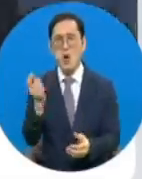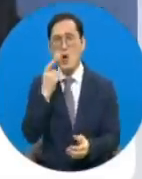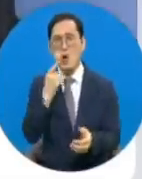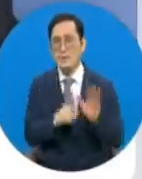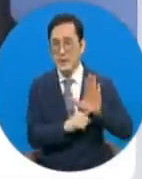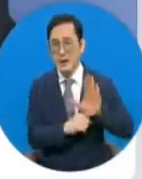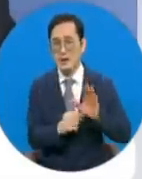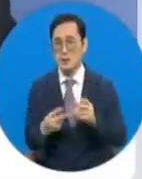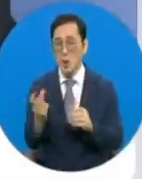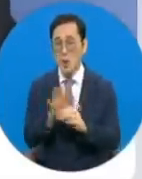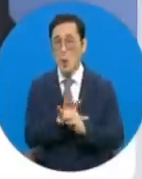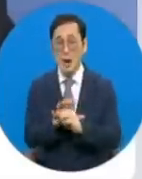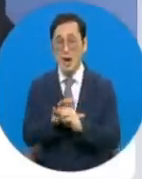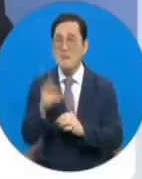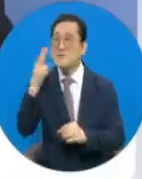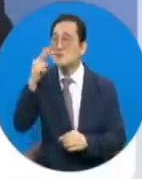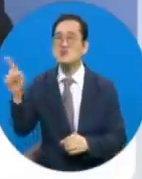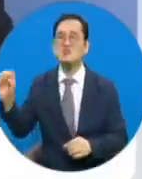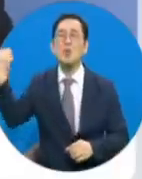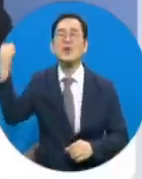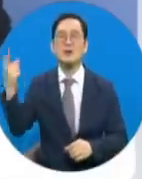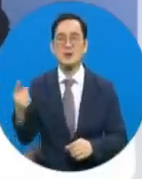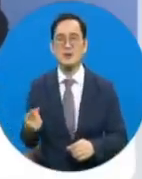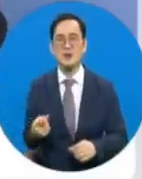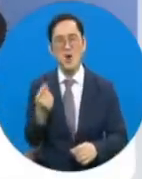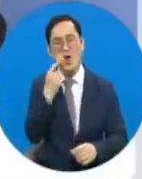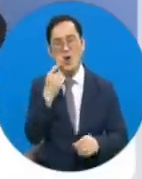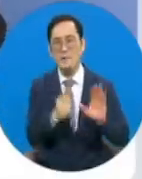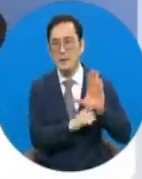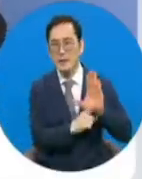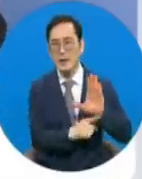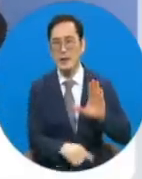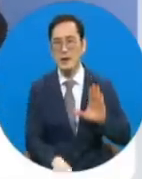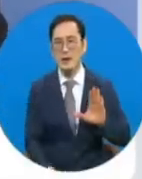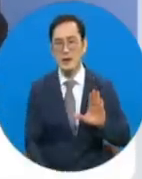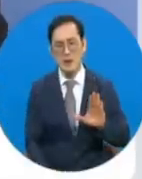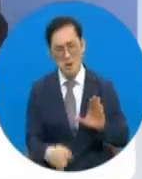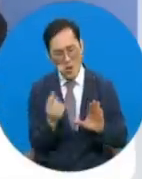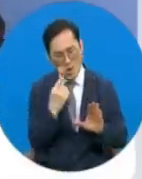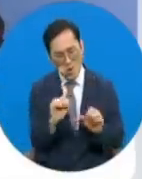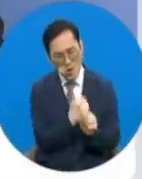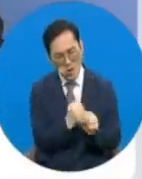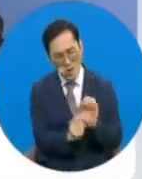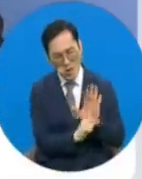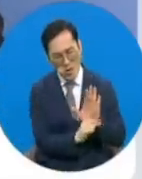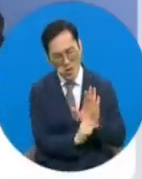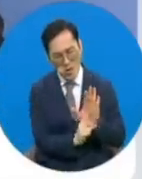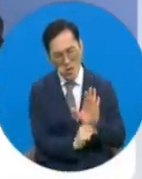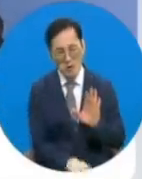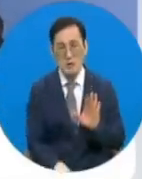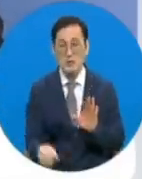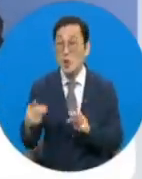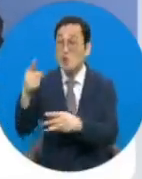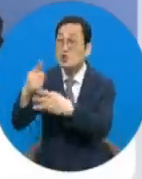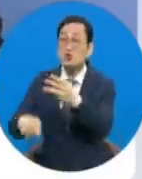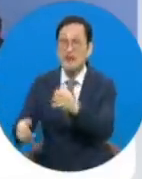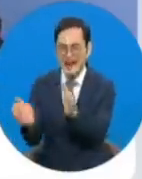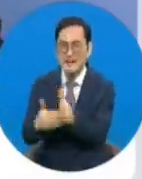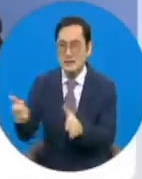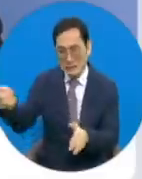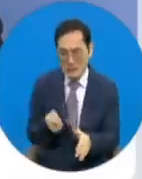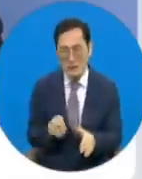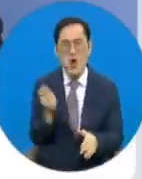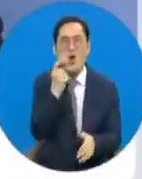이 코로나에 대한 내용들까지도 미국에 대한 음모론, 여러 가지 얘기들을 다 쏟아내는 음모론의 한복판에 윤석열